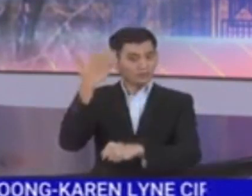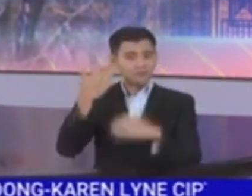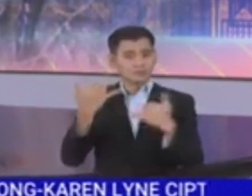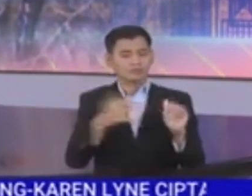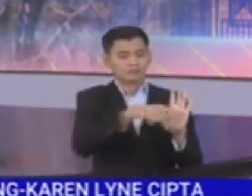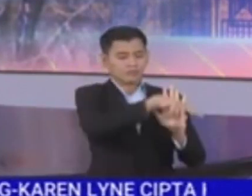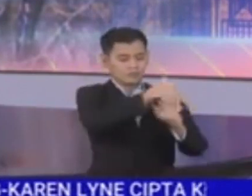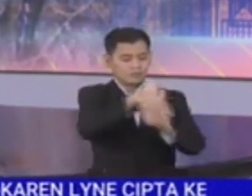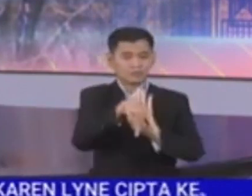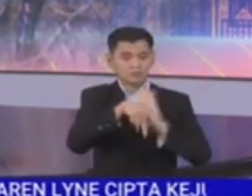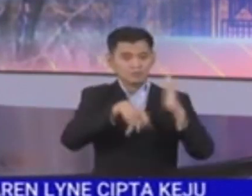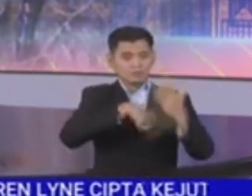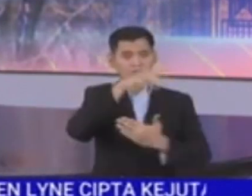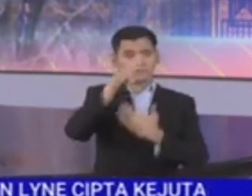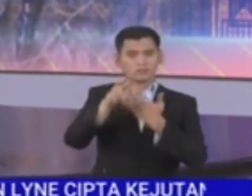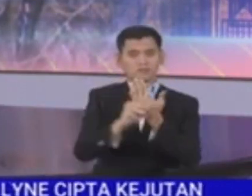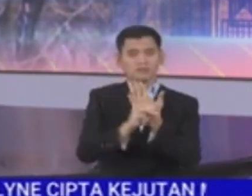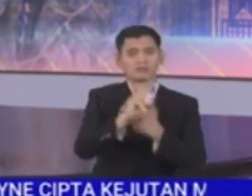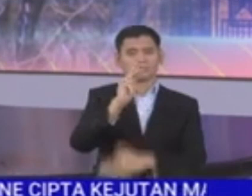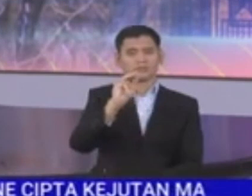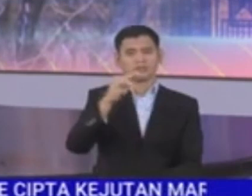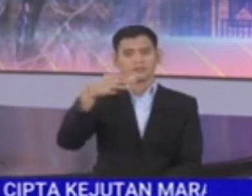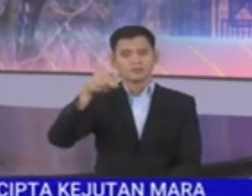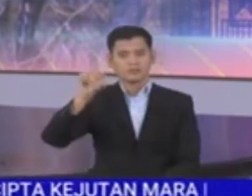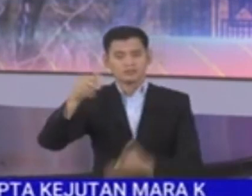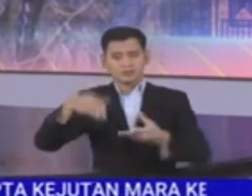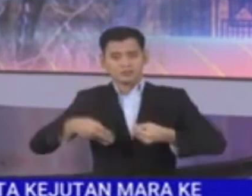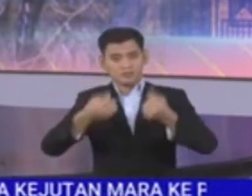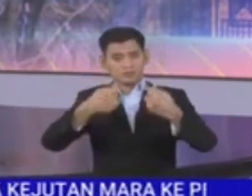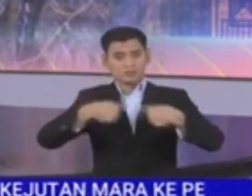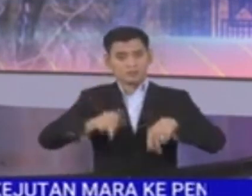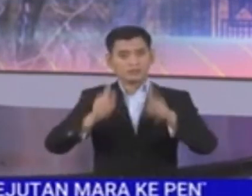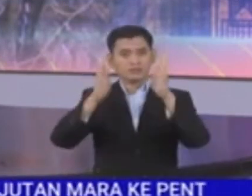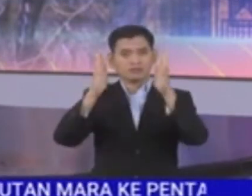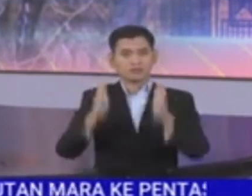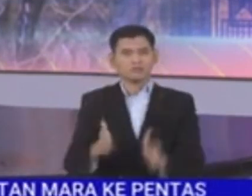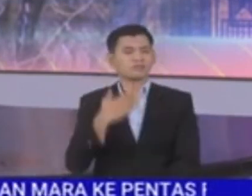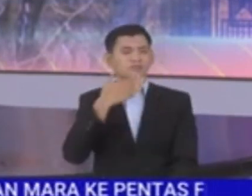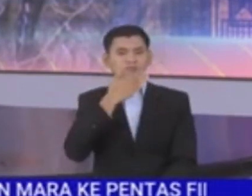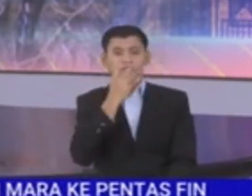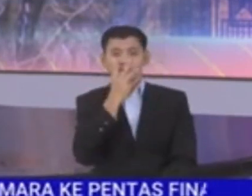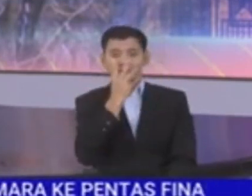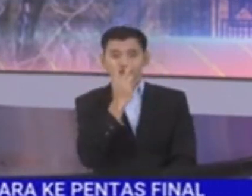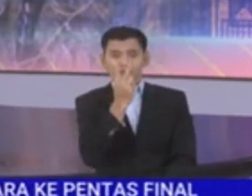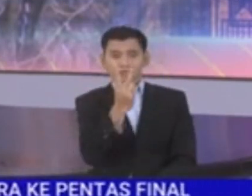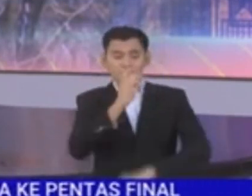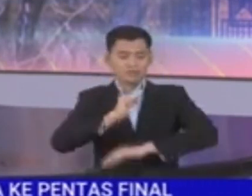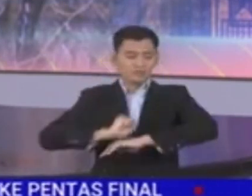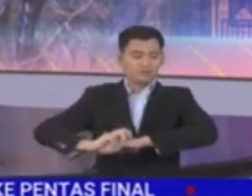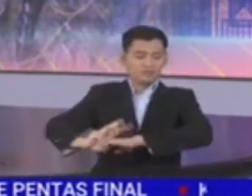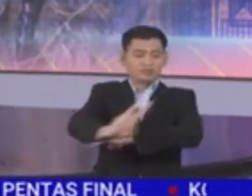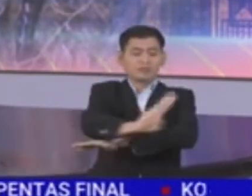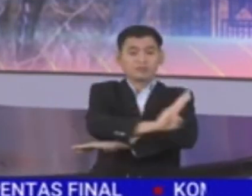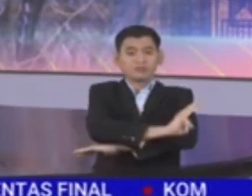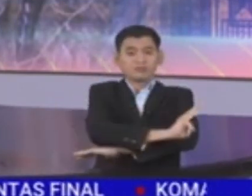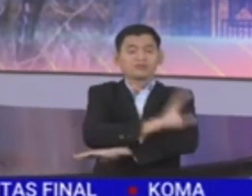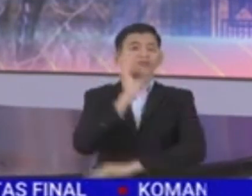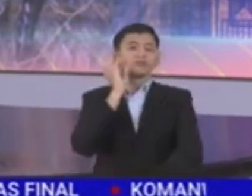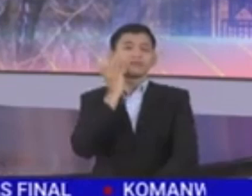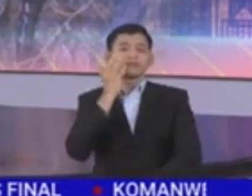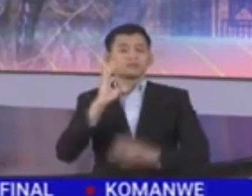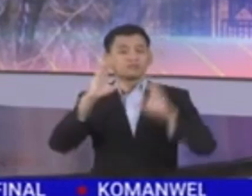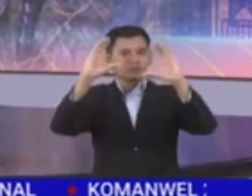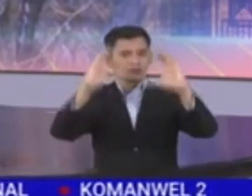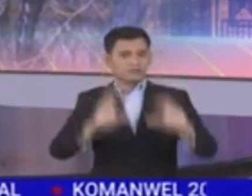2022. Ia memberi peluang kepada pengunjung terutama generasi muda untuk melihat lebih dekat sawah padi secara fizikal. Fatin Akila